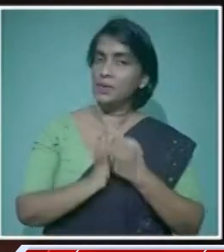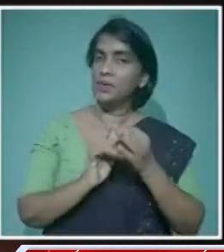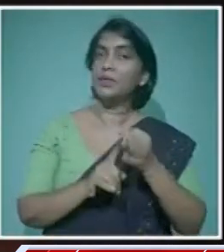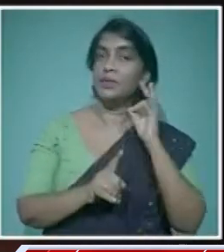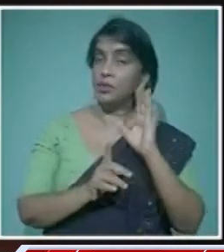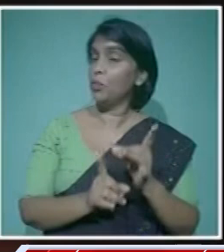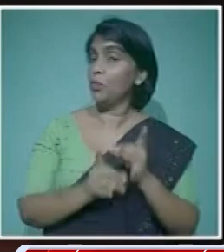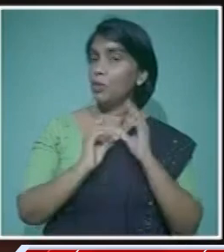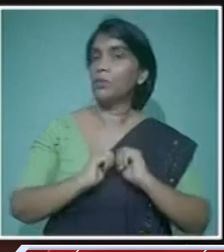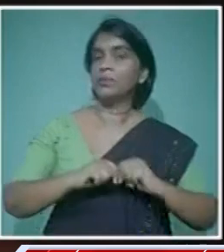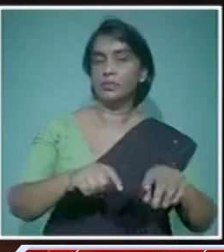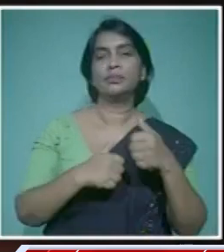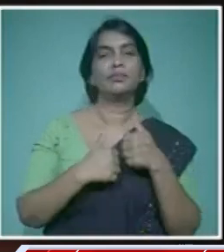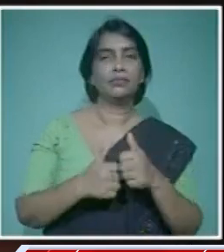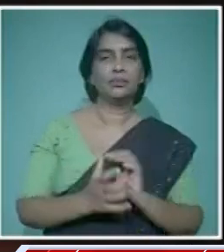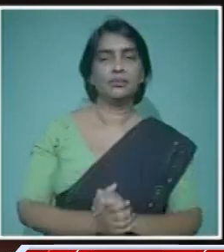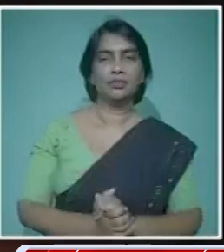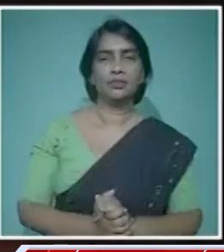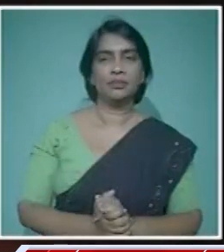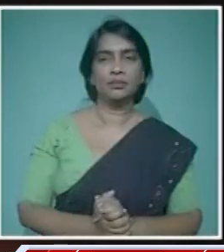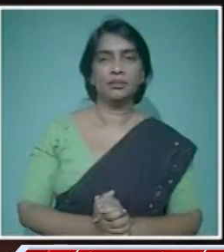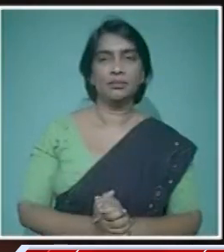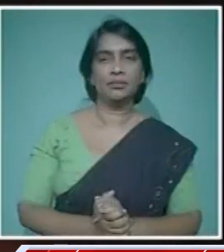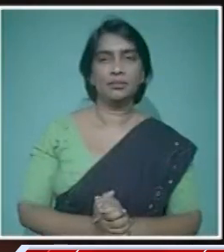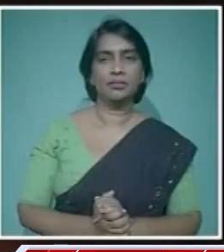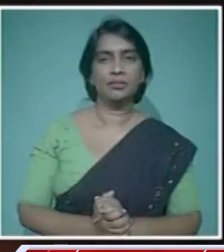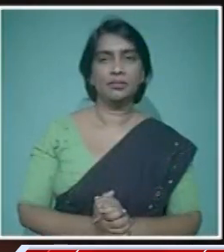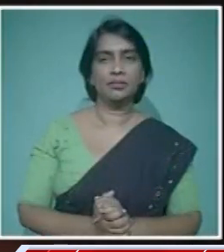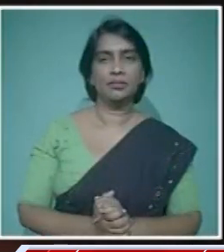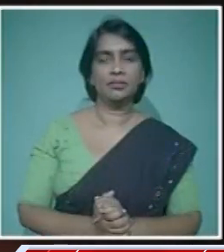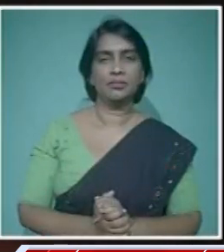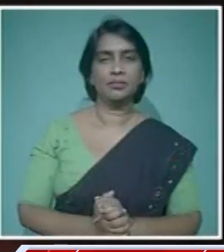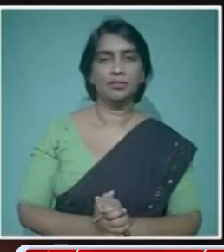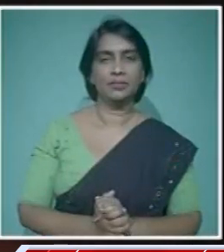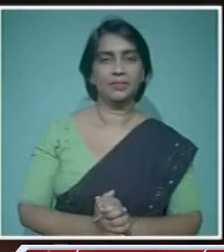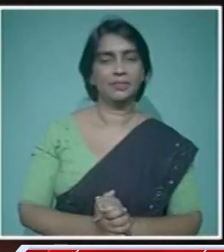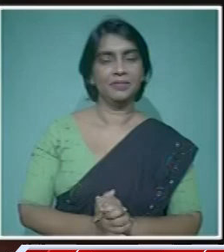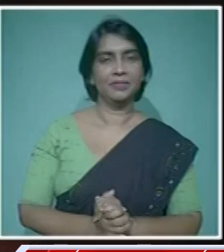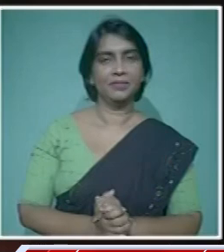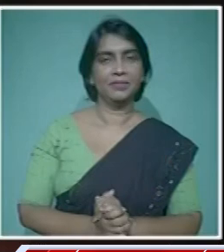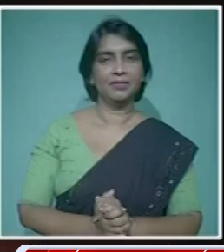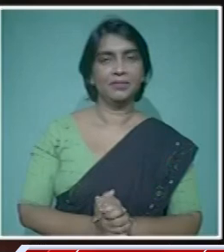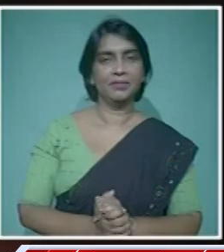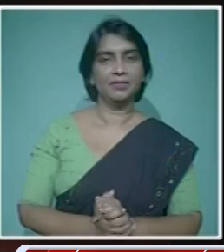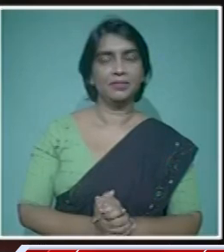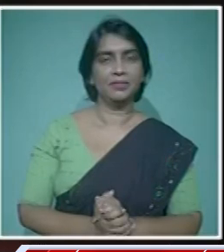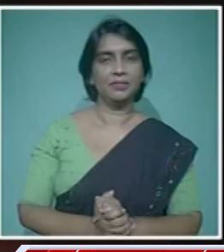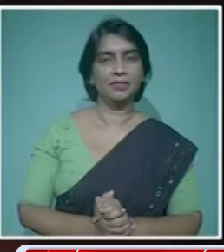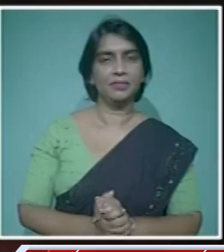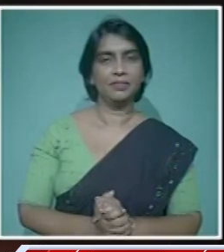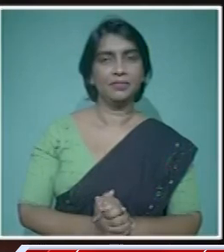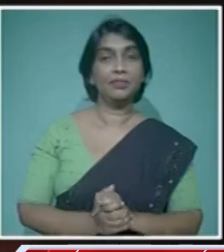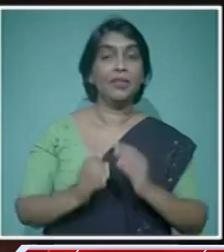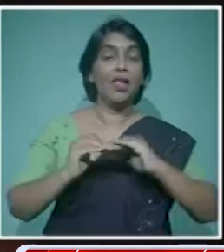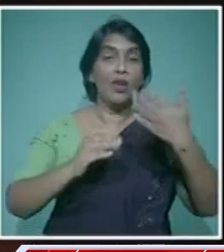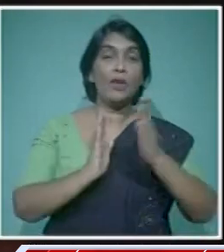ජනාධිපතිතුමා අනුගමනය කරොත් බොහොම හොඳයි අත්තානමේව පටමන් පතිරූපේ නිවේසය අතඤ්ඤ මනුසාසෙය්‍ය නකිලිස්සෙය්‍ය පණ්ඩිතු අනුන්ට